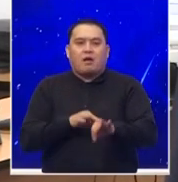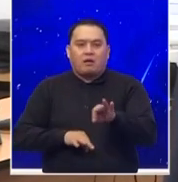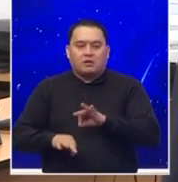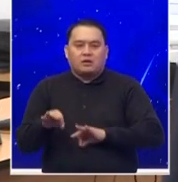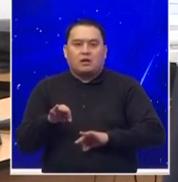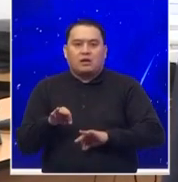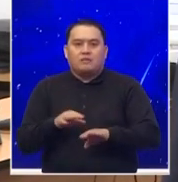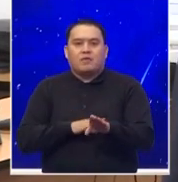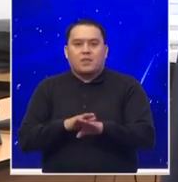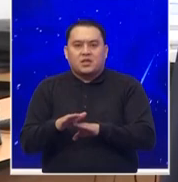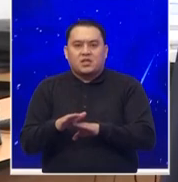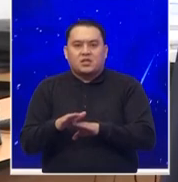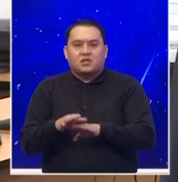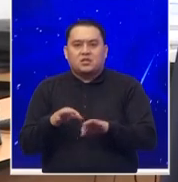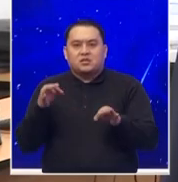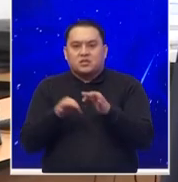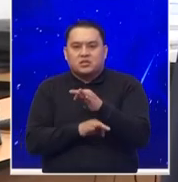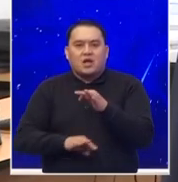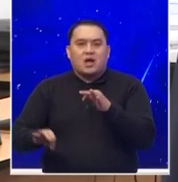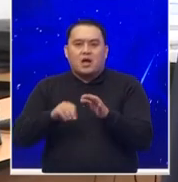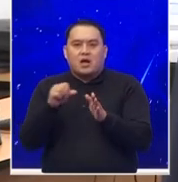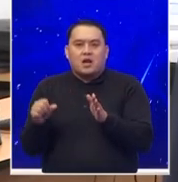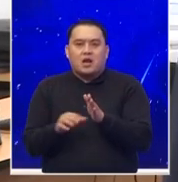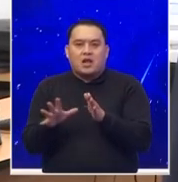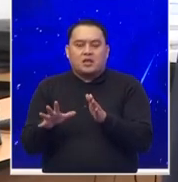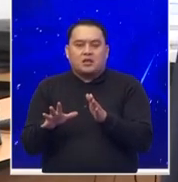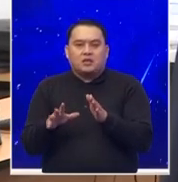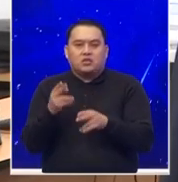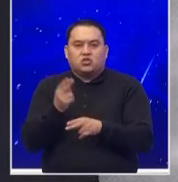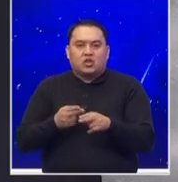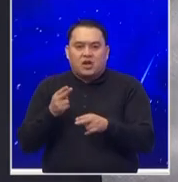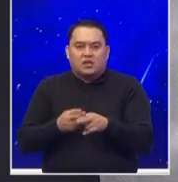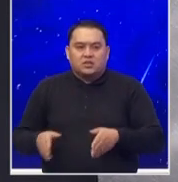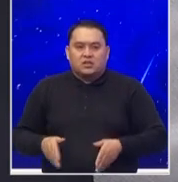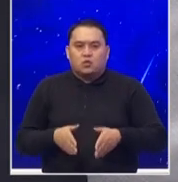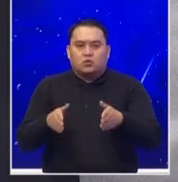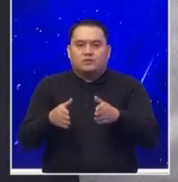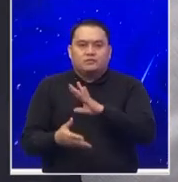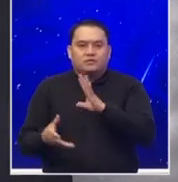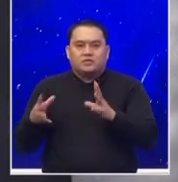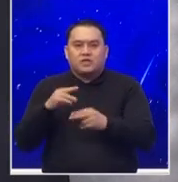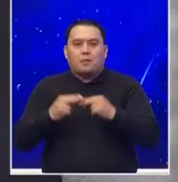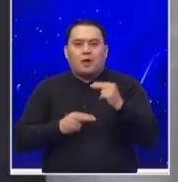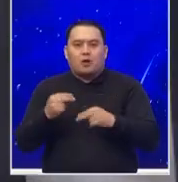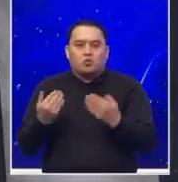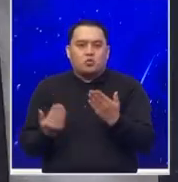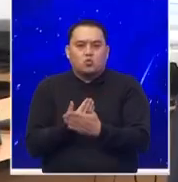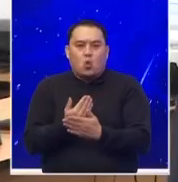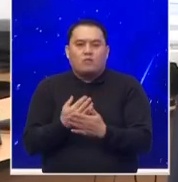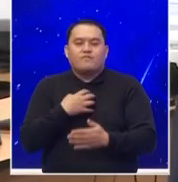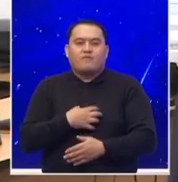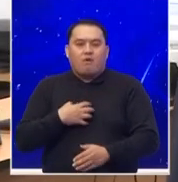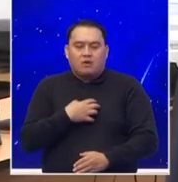реализуется подведение сетей канализации, электроснабжения, а также железнодорожных путей. В целом, постройка новой птицефабрики является